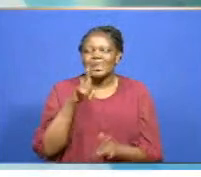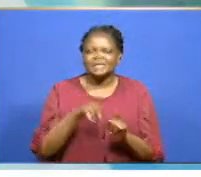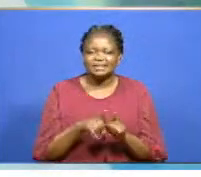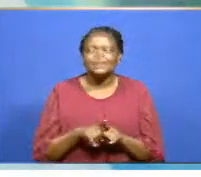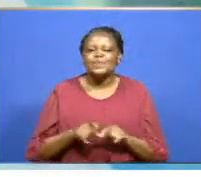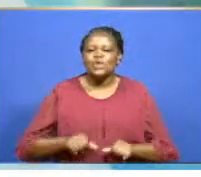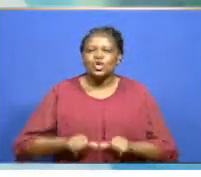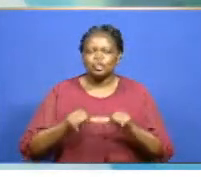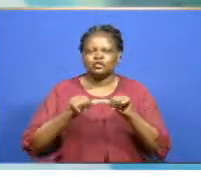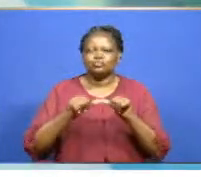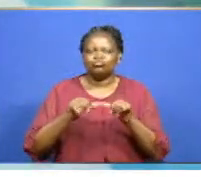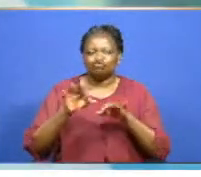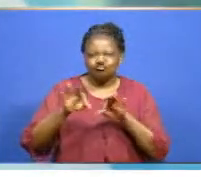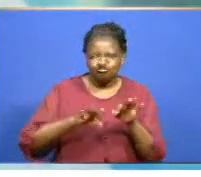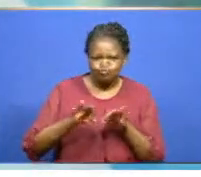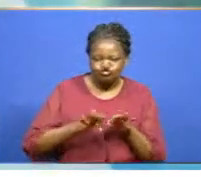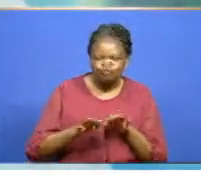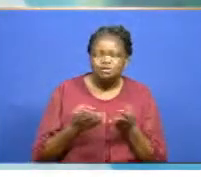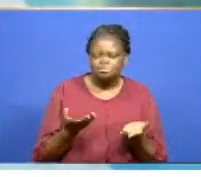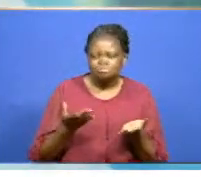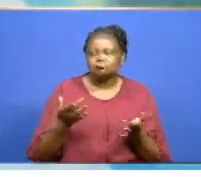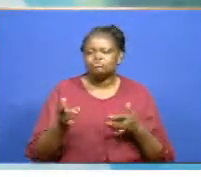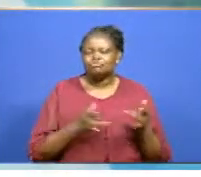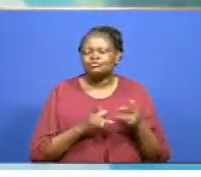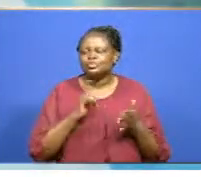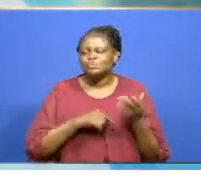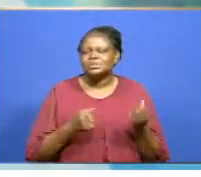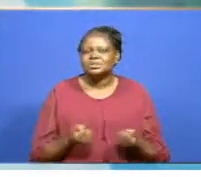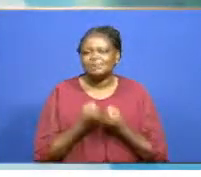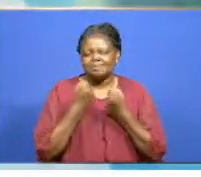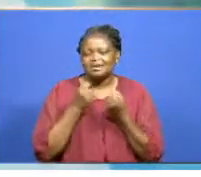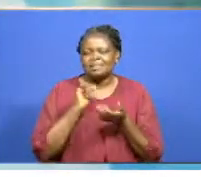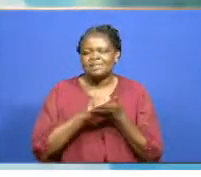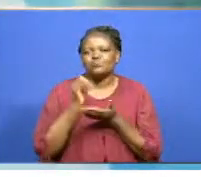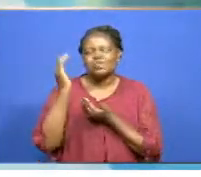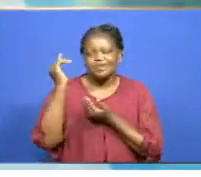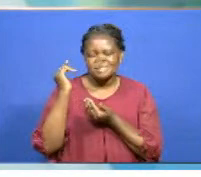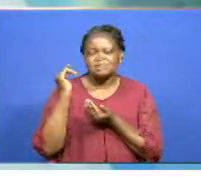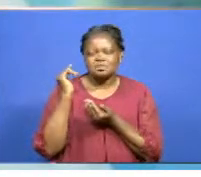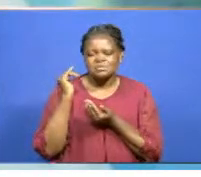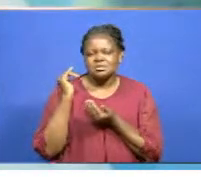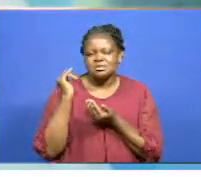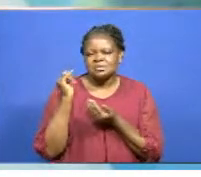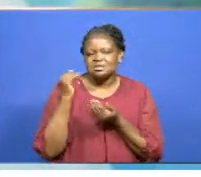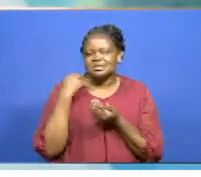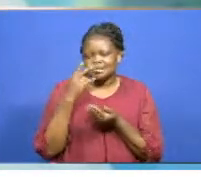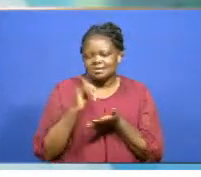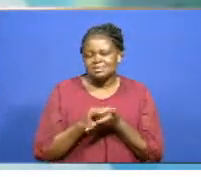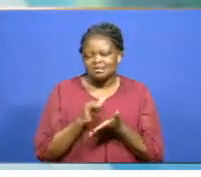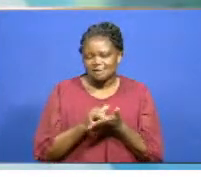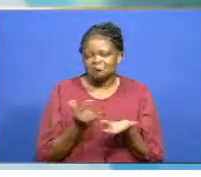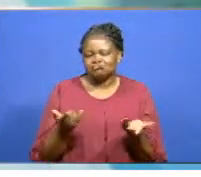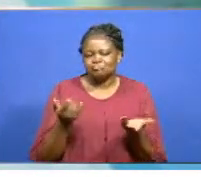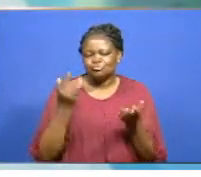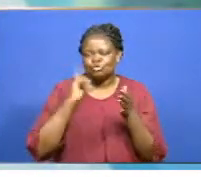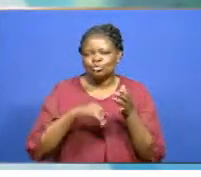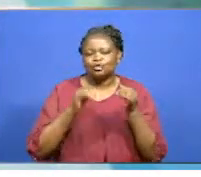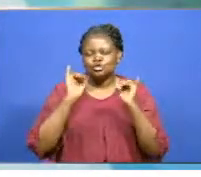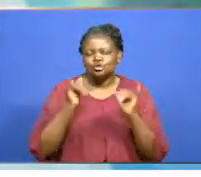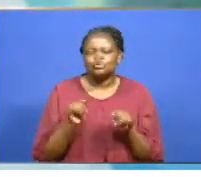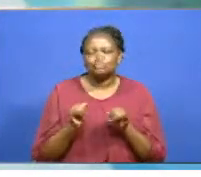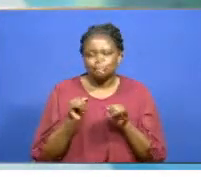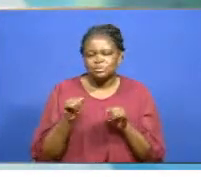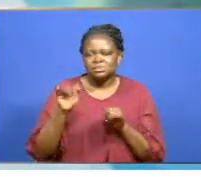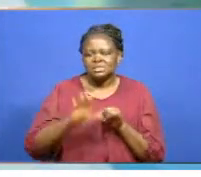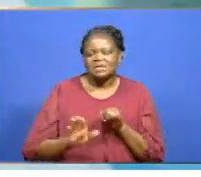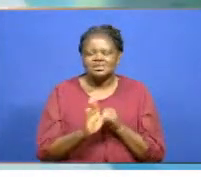tunazidi kuchanganua na kuangalia, je, ni yapi ambayo tutarajie, tuangalie tuone yapi ambayo ni mapya katika maeneo hayo. Kumbuka